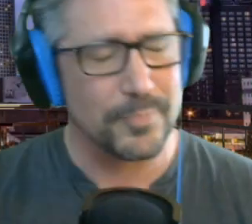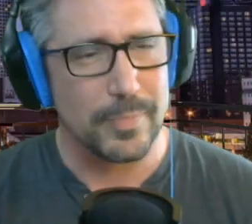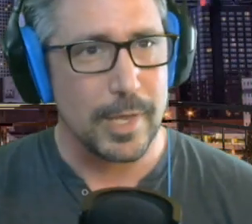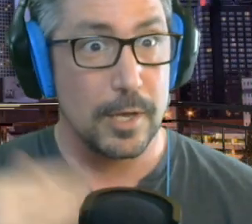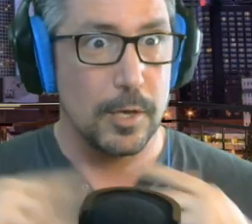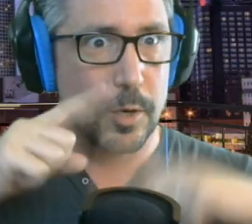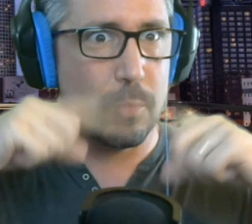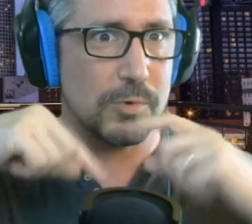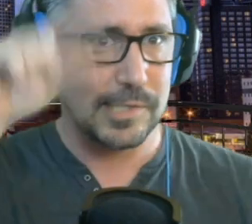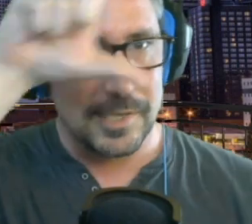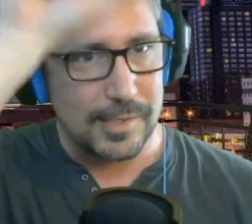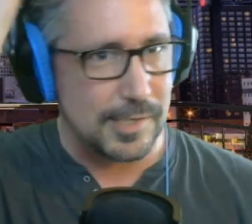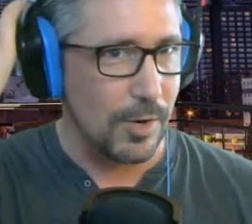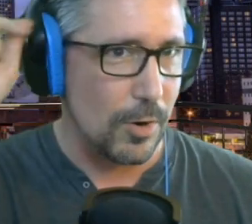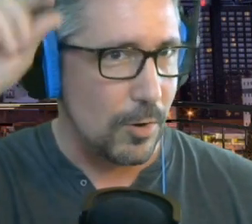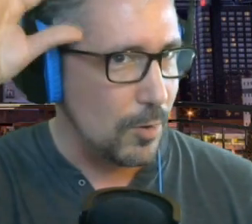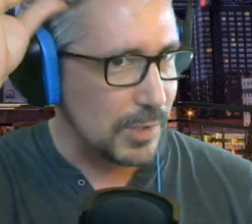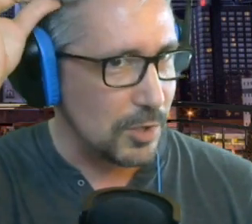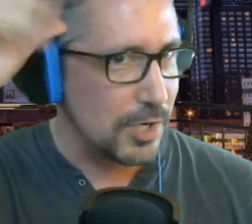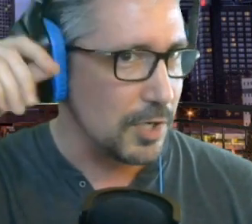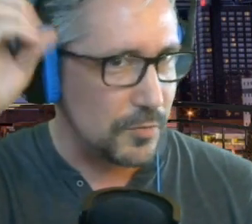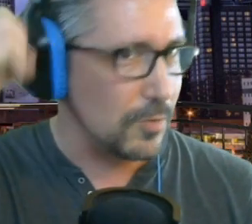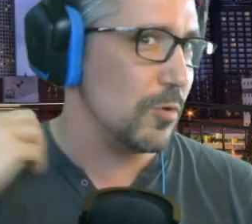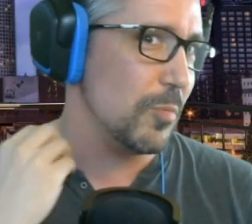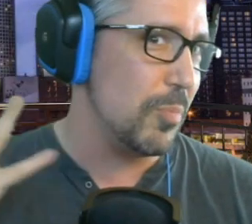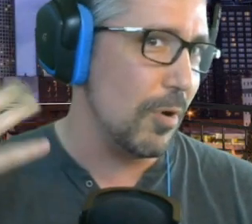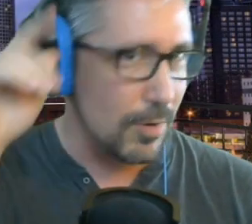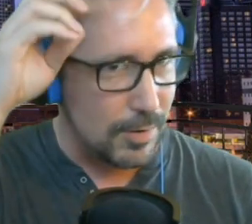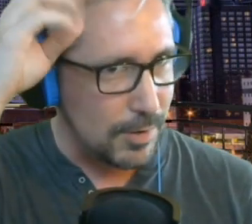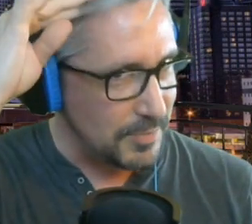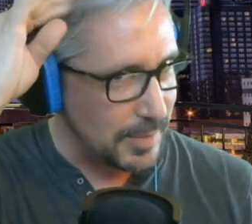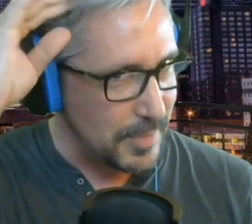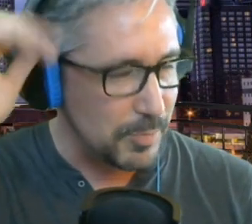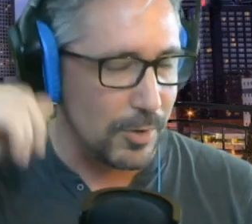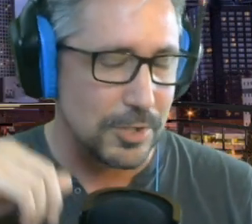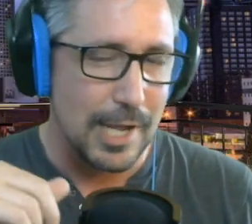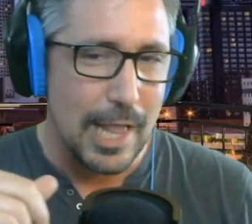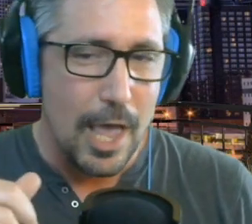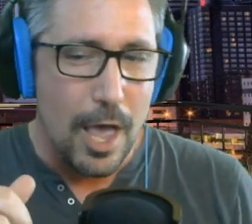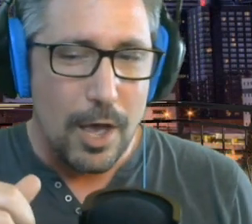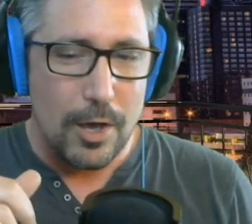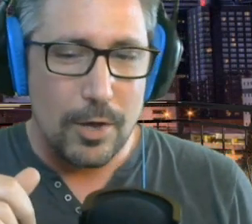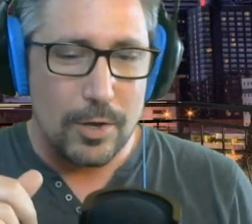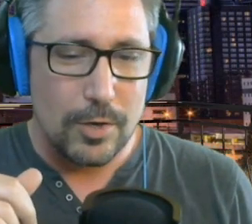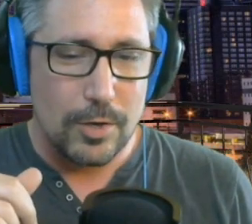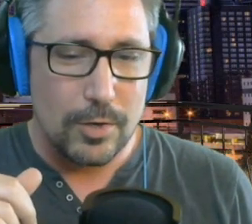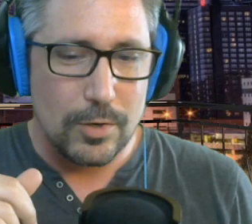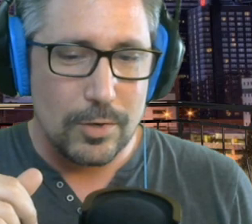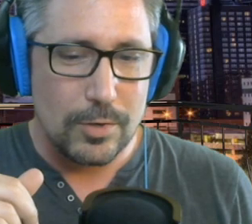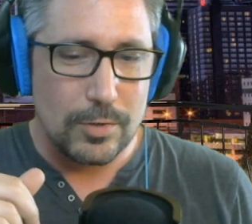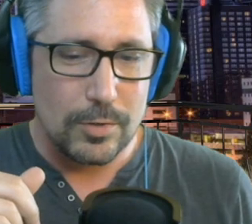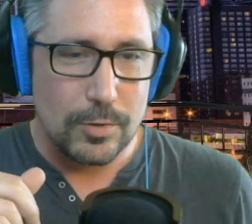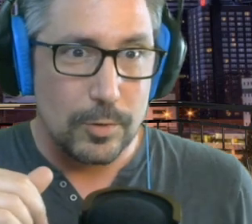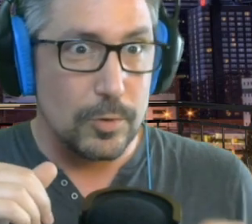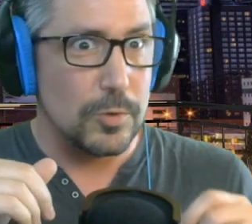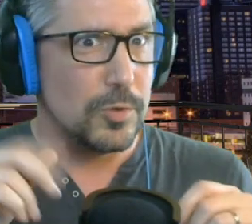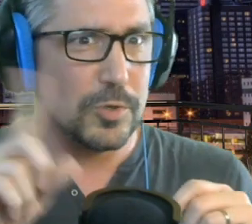Laurent. Mon signe, c'est Laurent, parce que j'ai les cheveux blancs, petite mèche blanche.